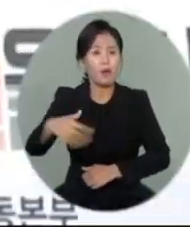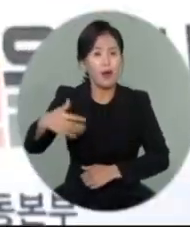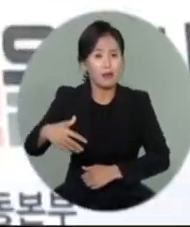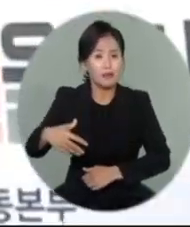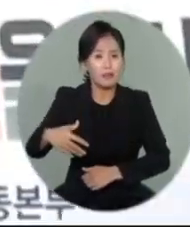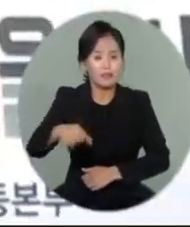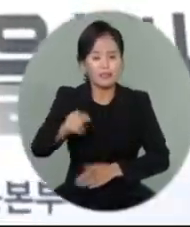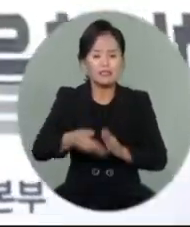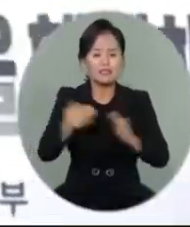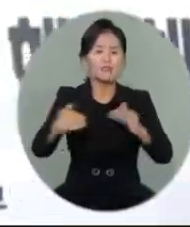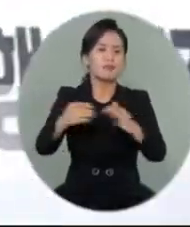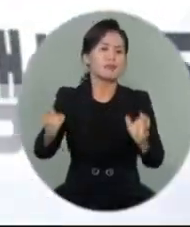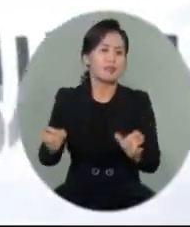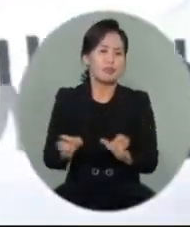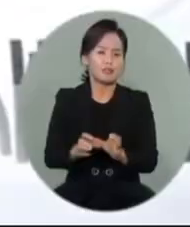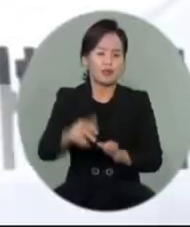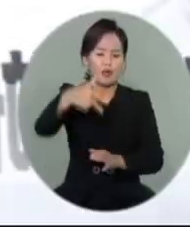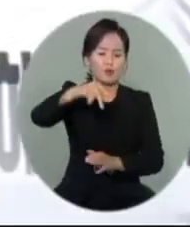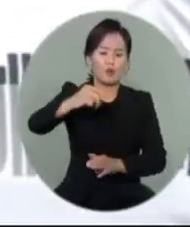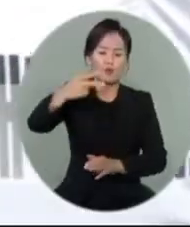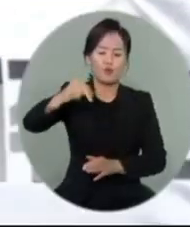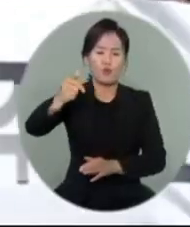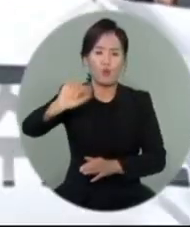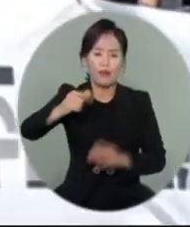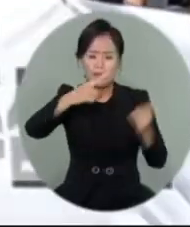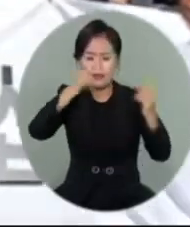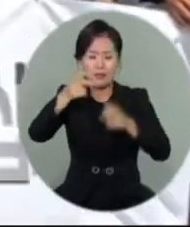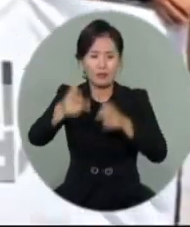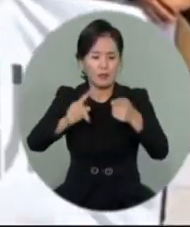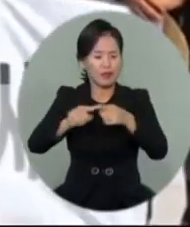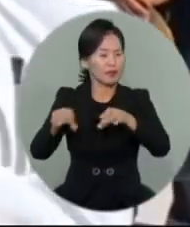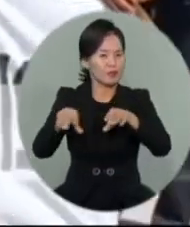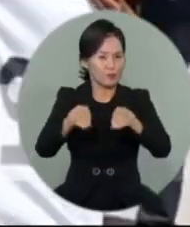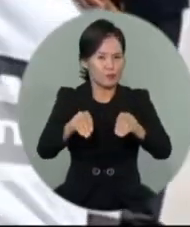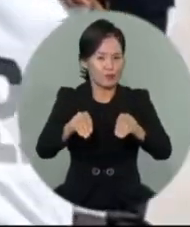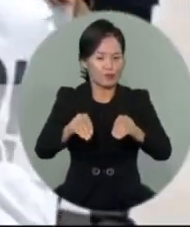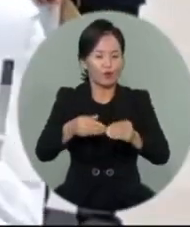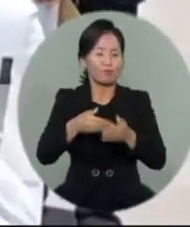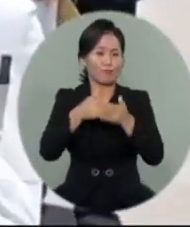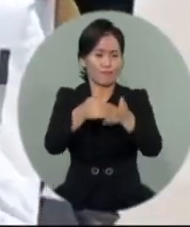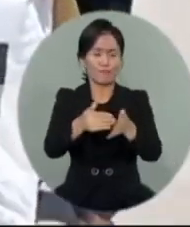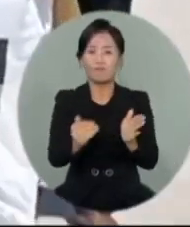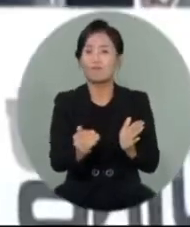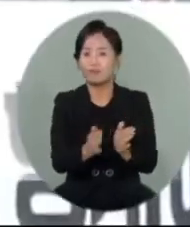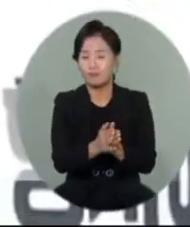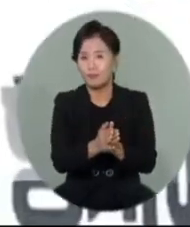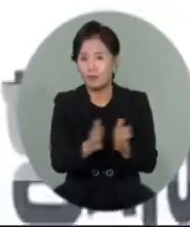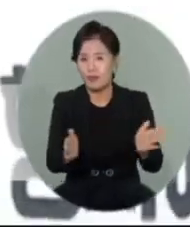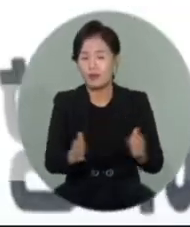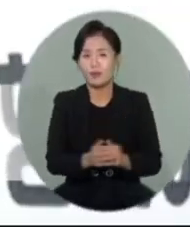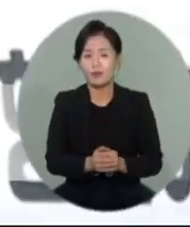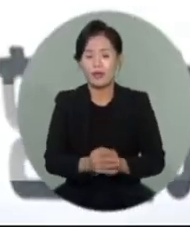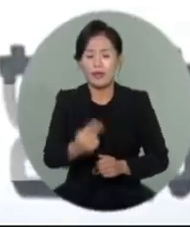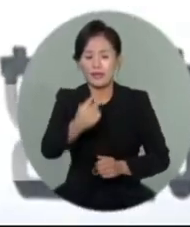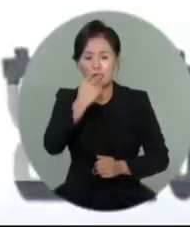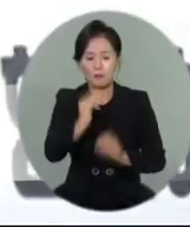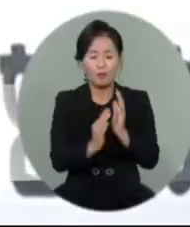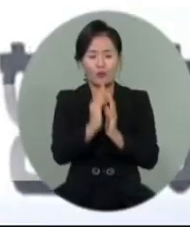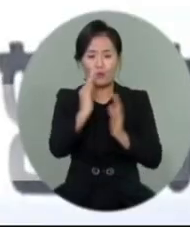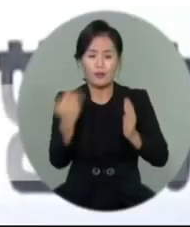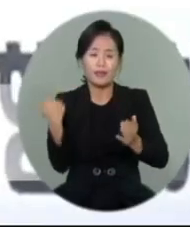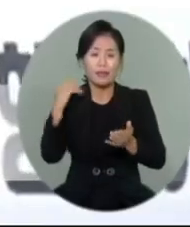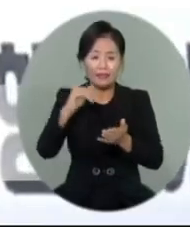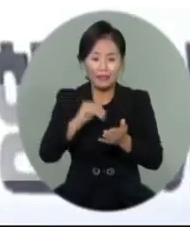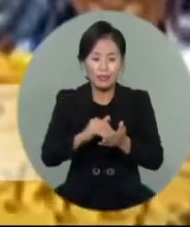합천군의 시민단체가 전두한 기념 사업을 금지하는 내용에 국민청원을 시작했습니다 생명의 숲 되찾기